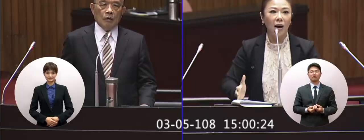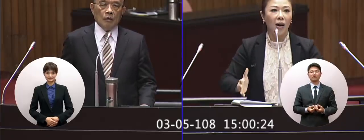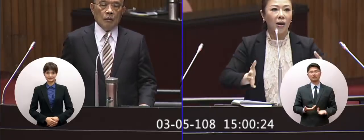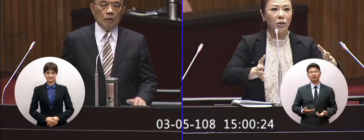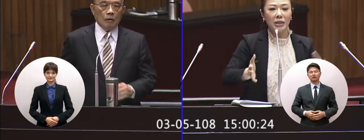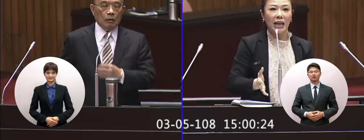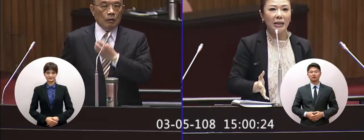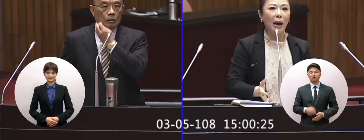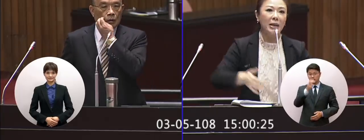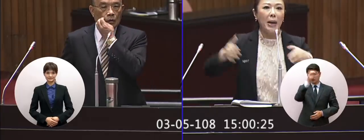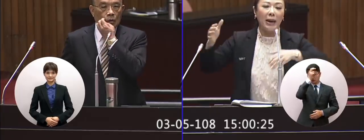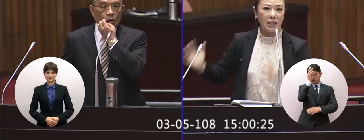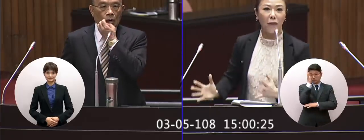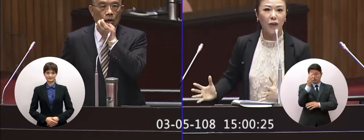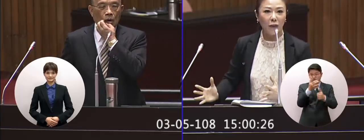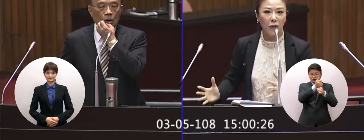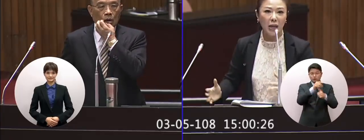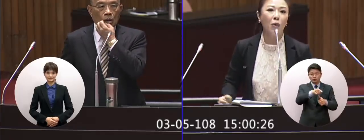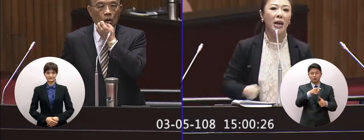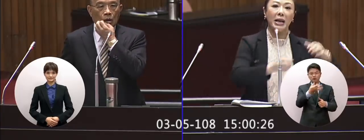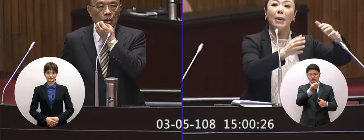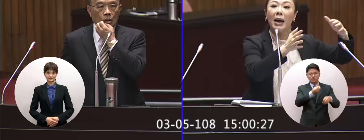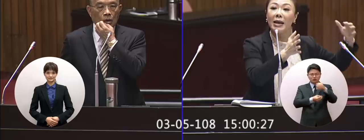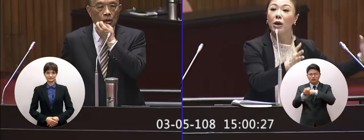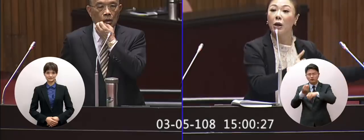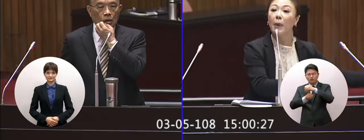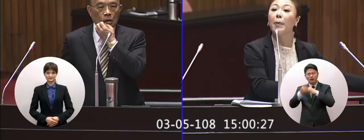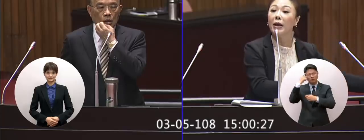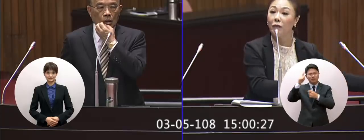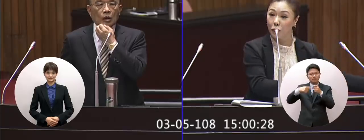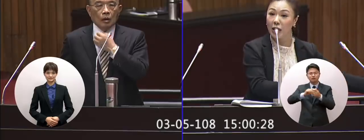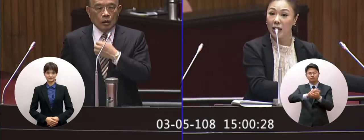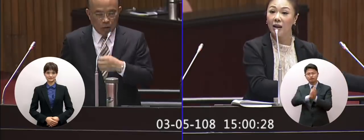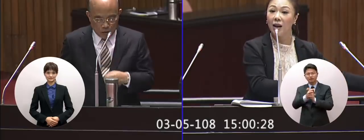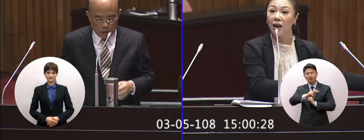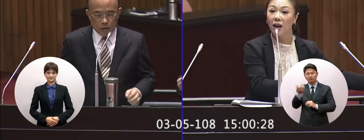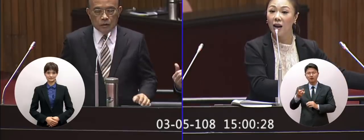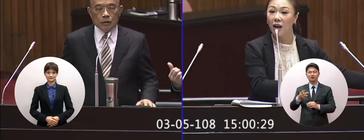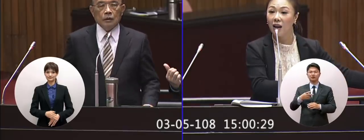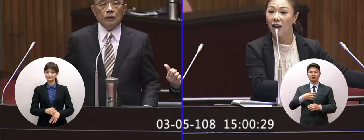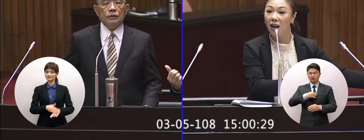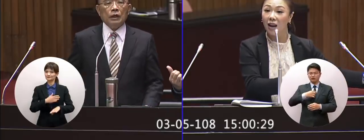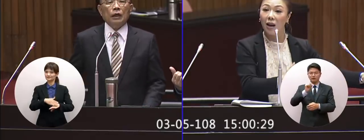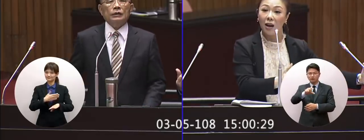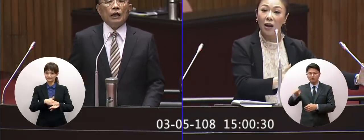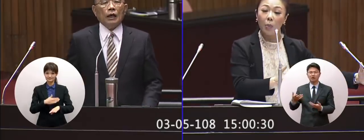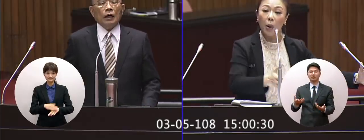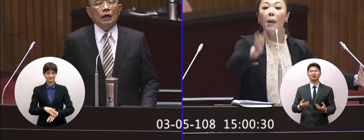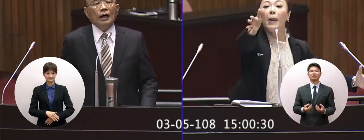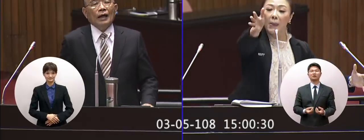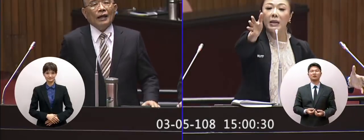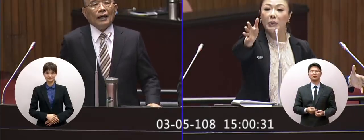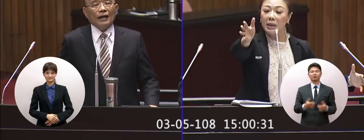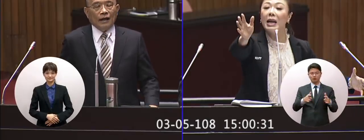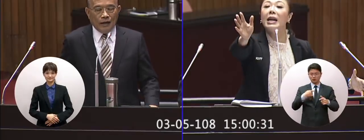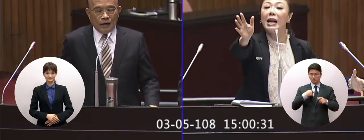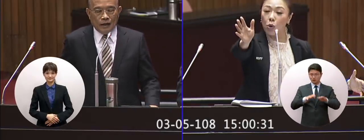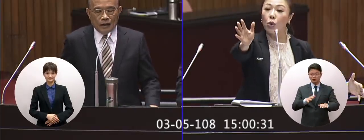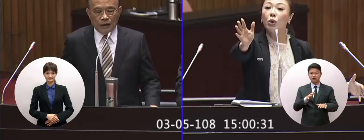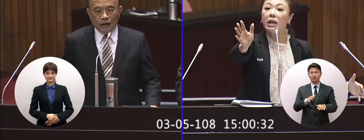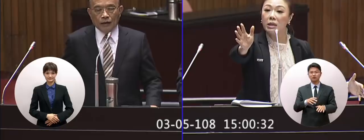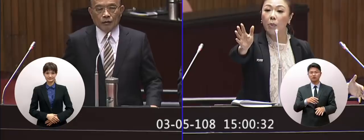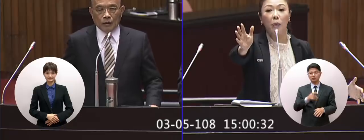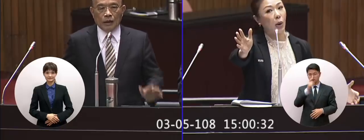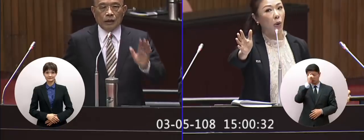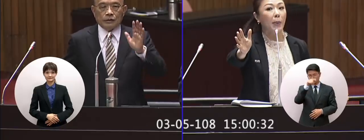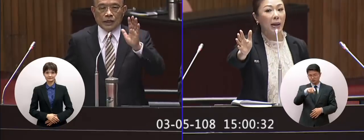去，然后就删掉明年买制服的福利，或应该买应该有的配备的福利。 不会了，这院长会从他的 不，来来